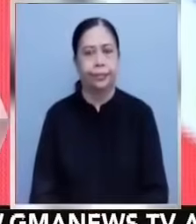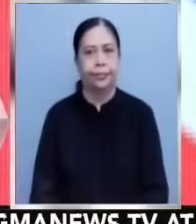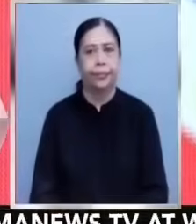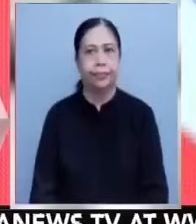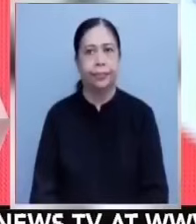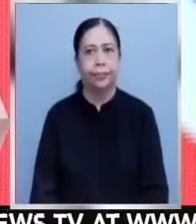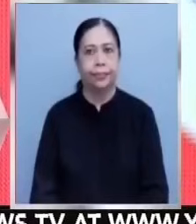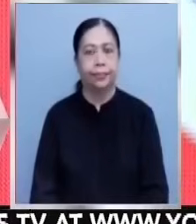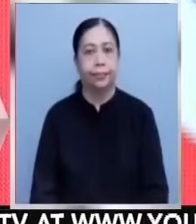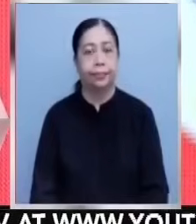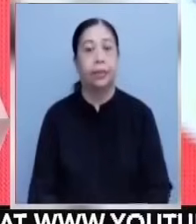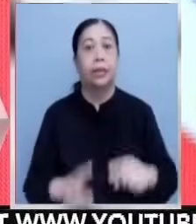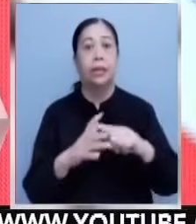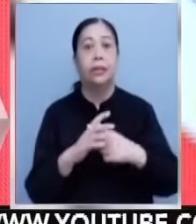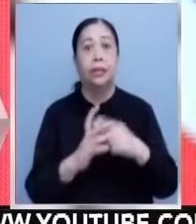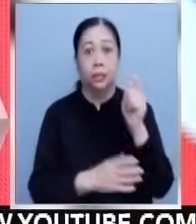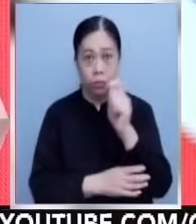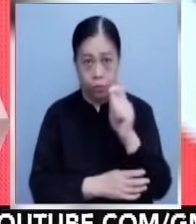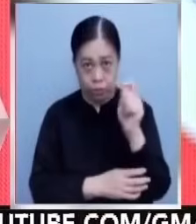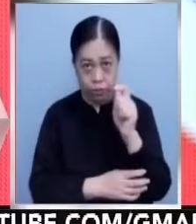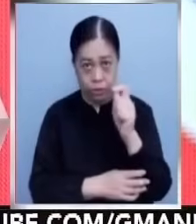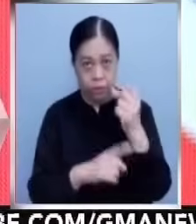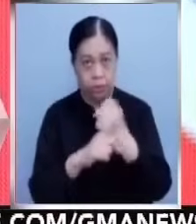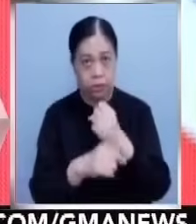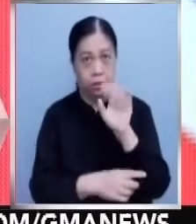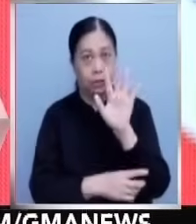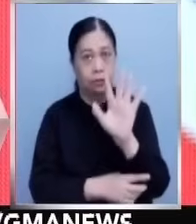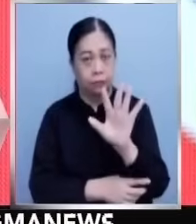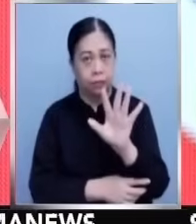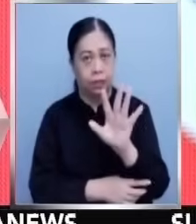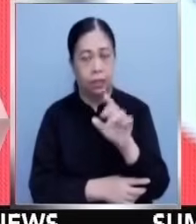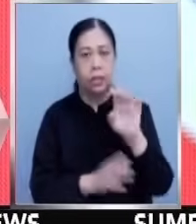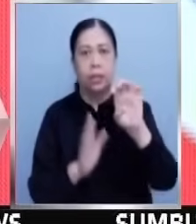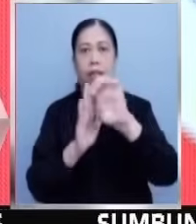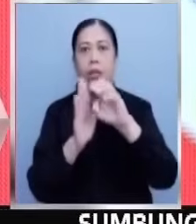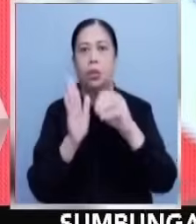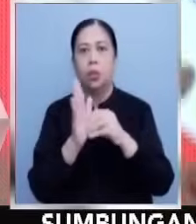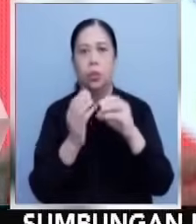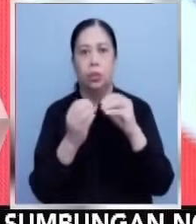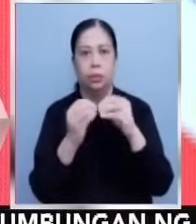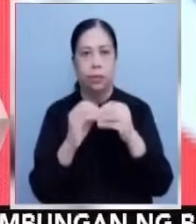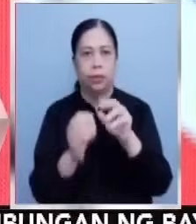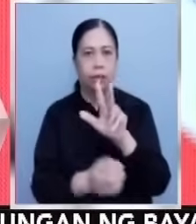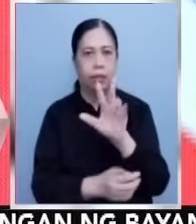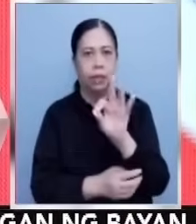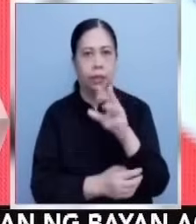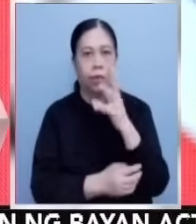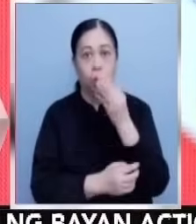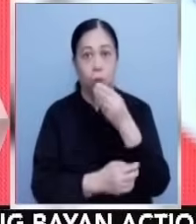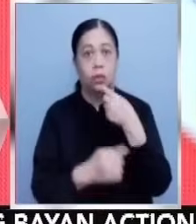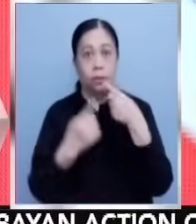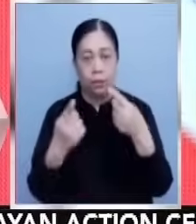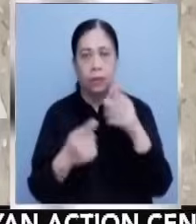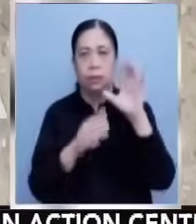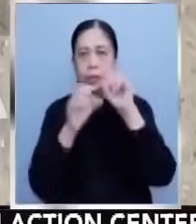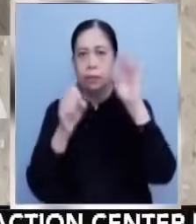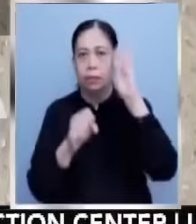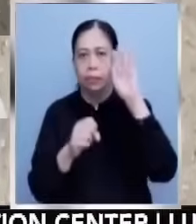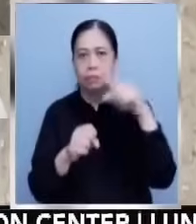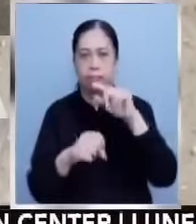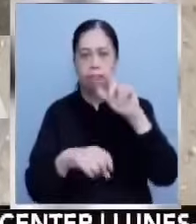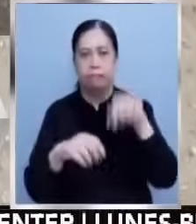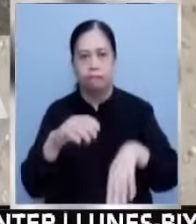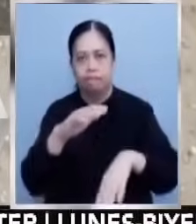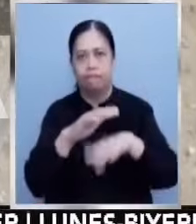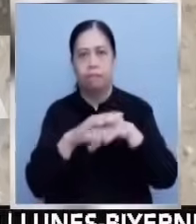Epektibo na sa Martes, September 5, ang Executive Order No. 39 ni Pangulong Bongbong Marcos na nagtatakda ng